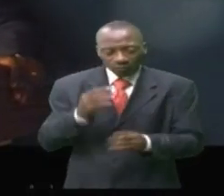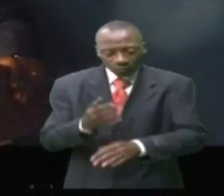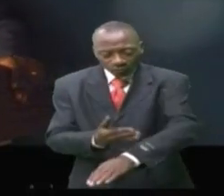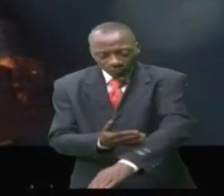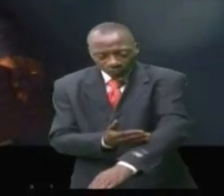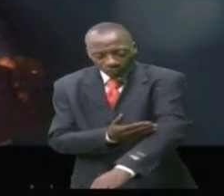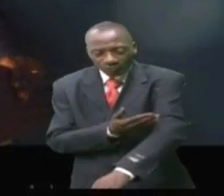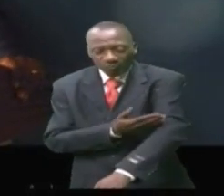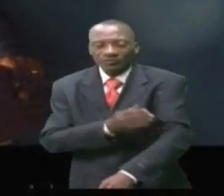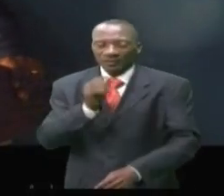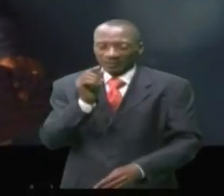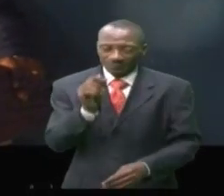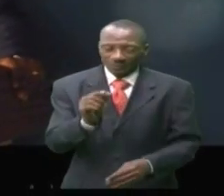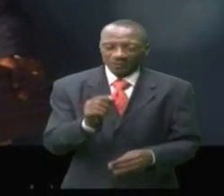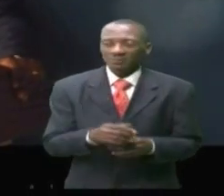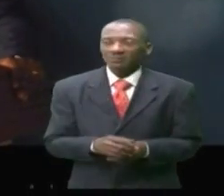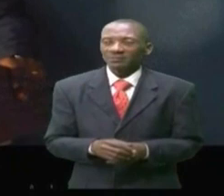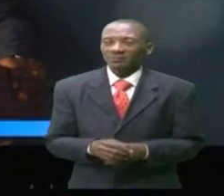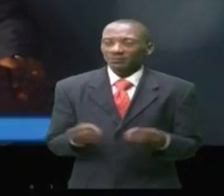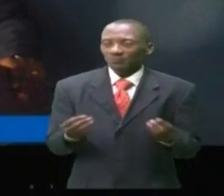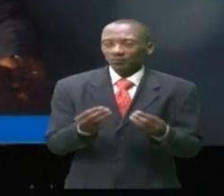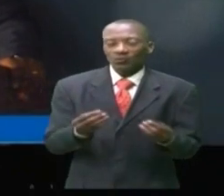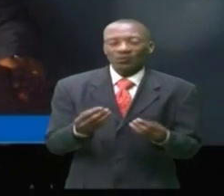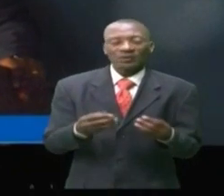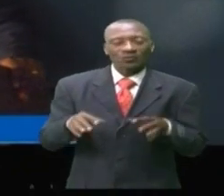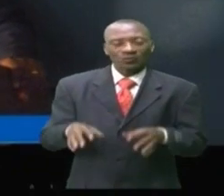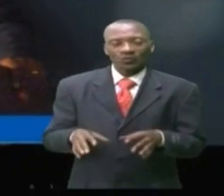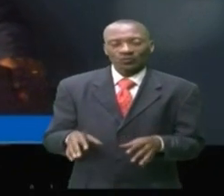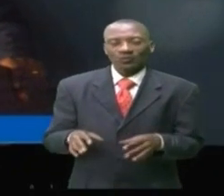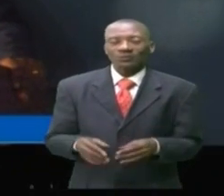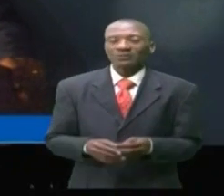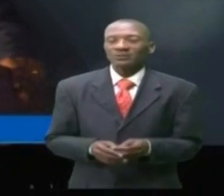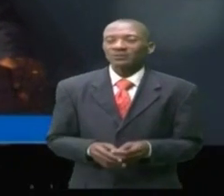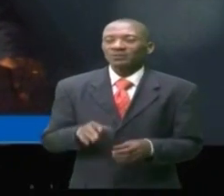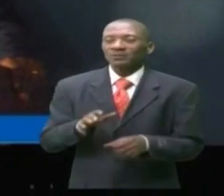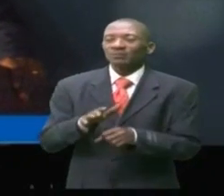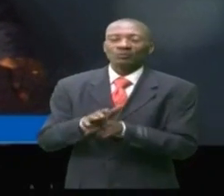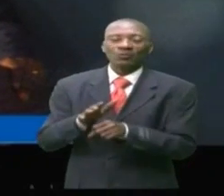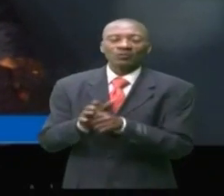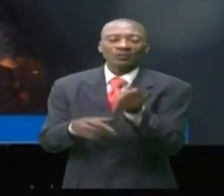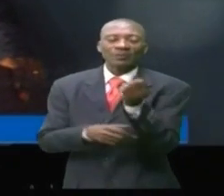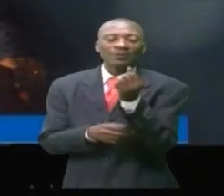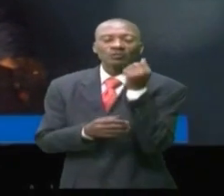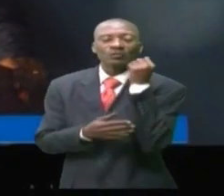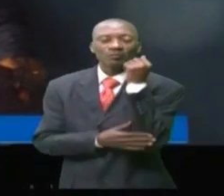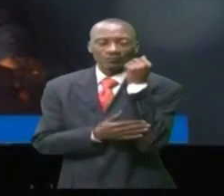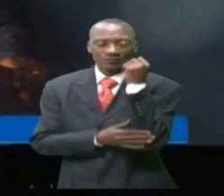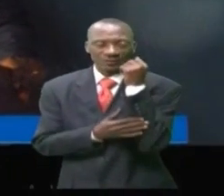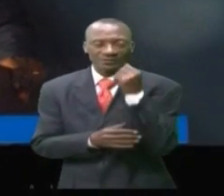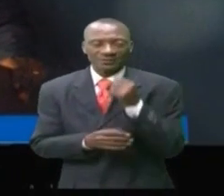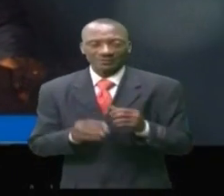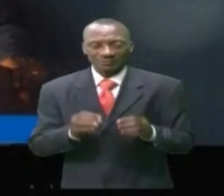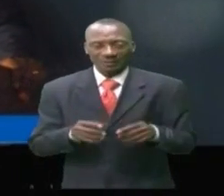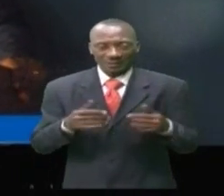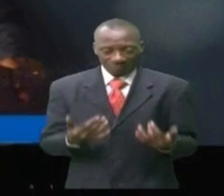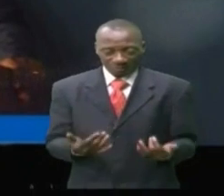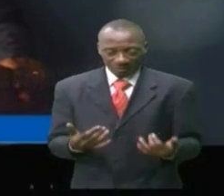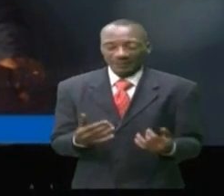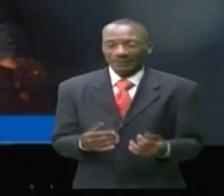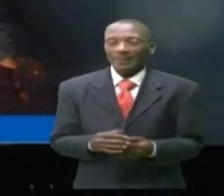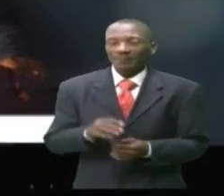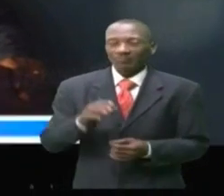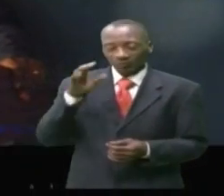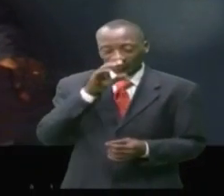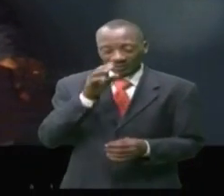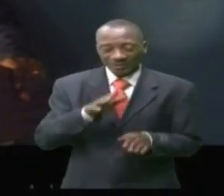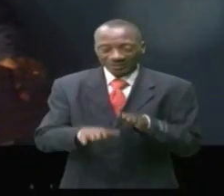du Congo et FENJEC a pris l'initiative d'organiser avant cette réception un sondage plus large et